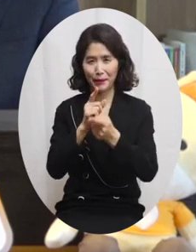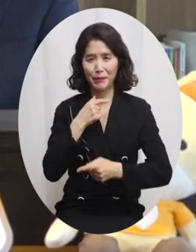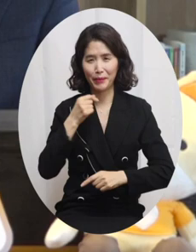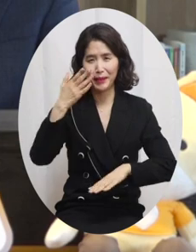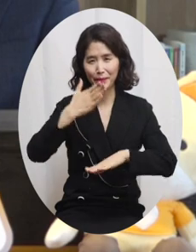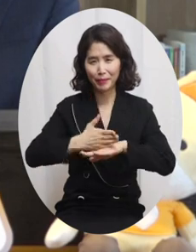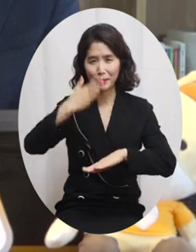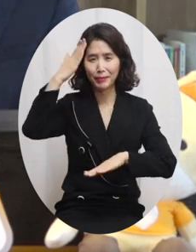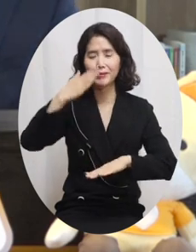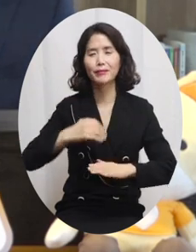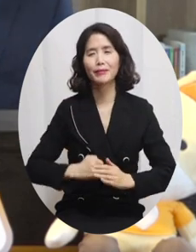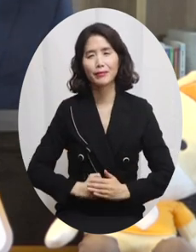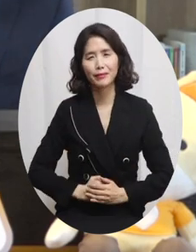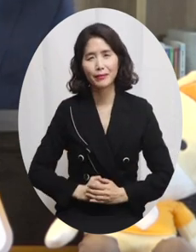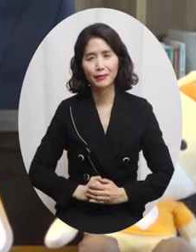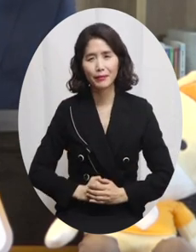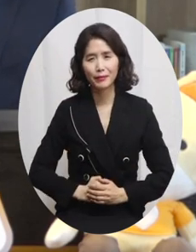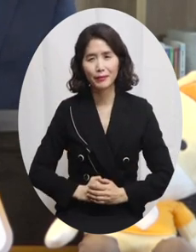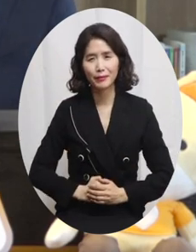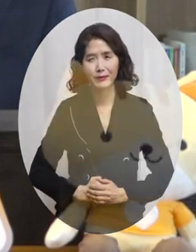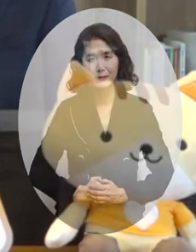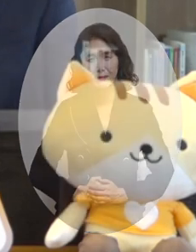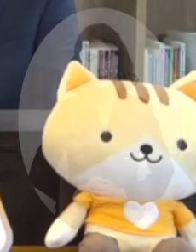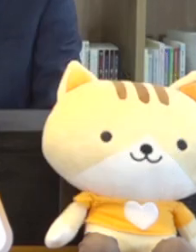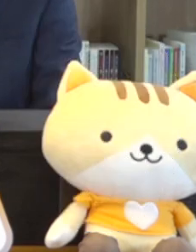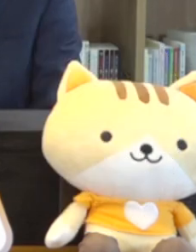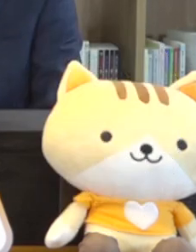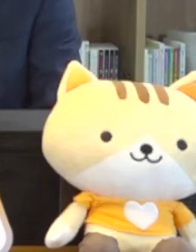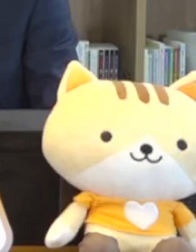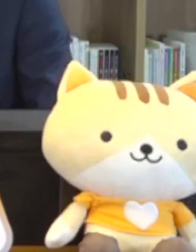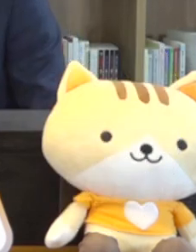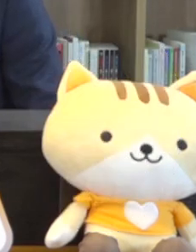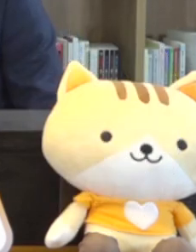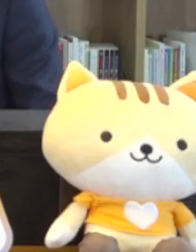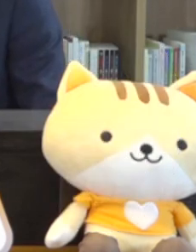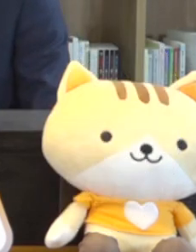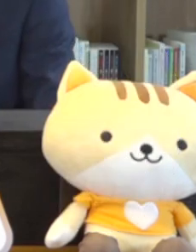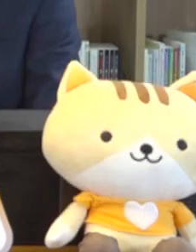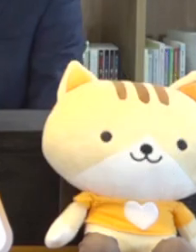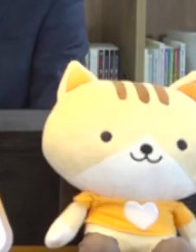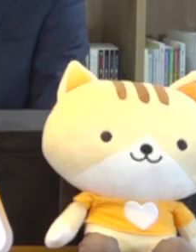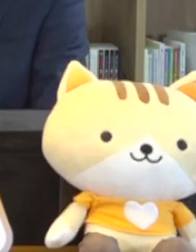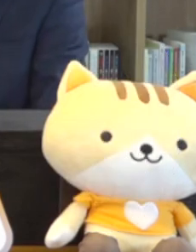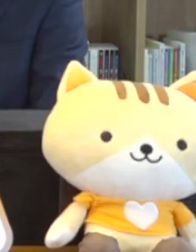찾아뵙겠습니다. 감사합니다. 오늘 감사합니다. 네, 고맙습니다.